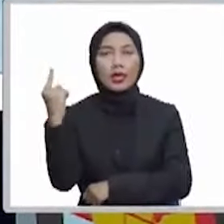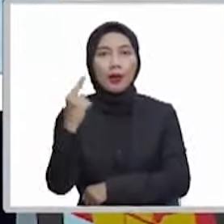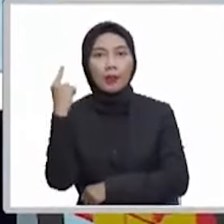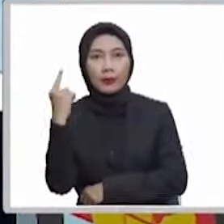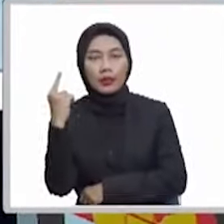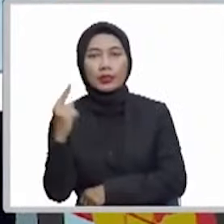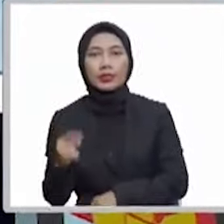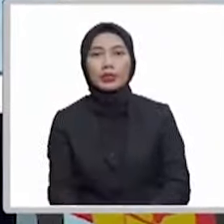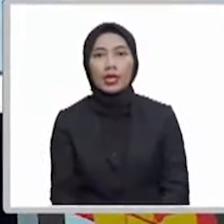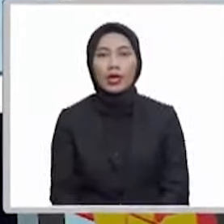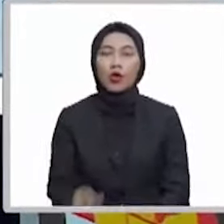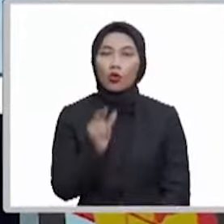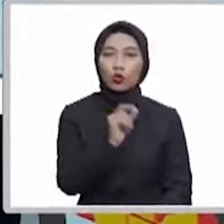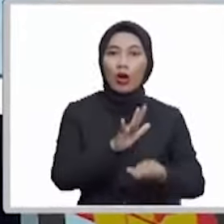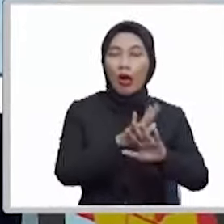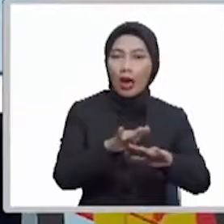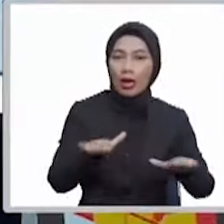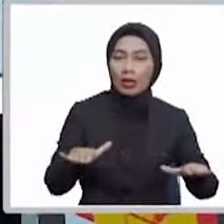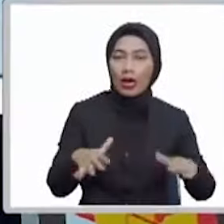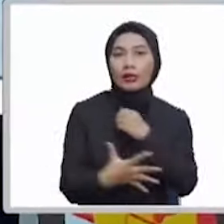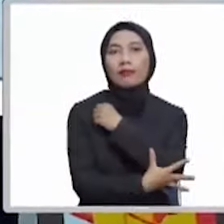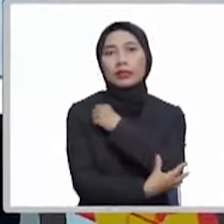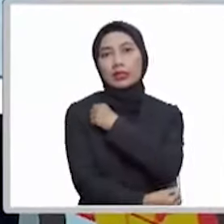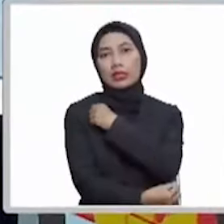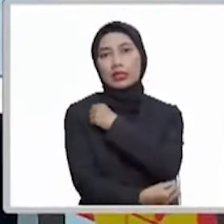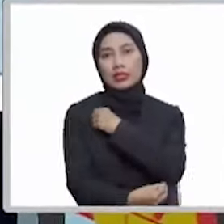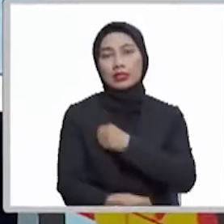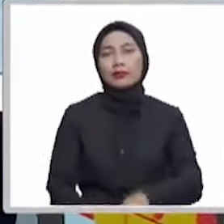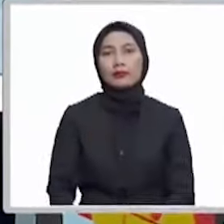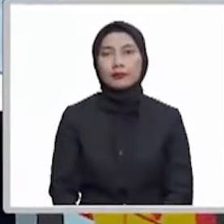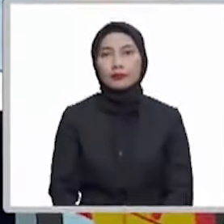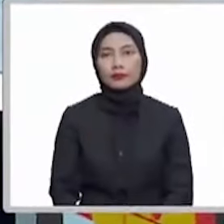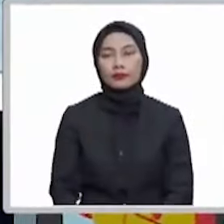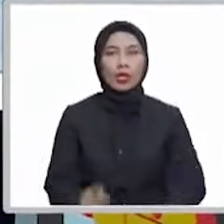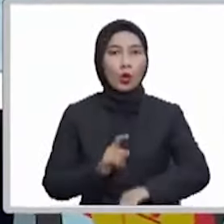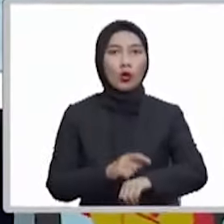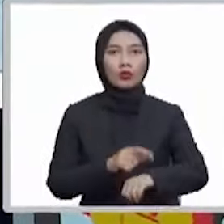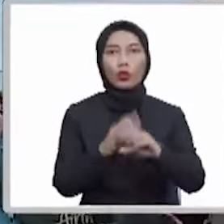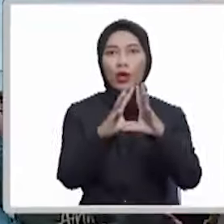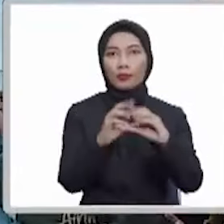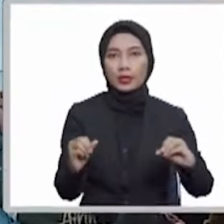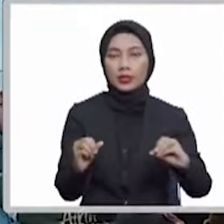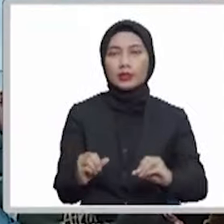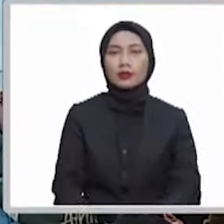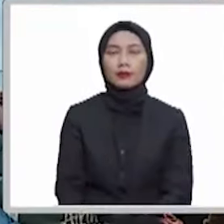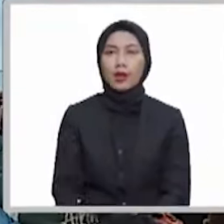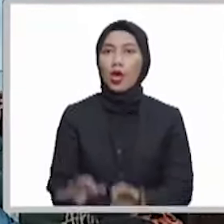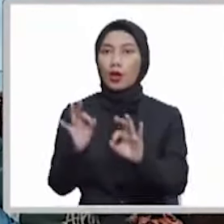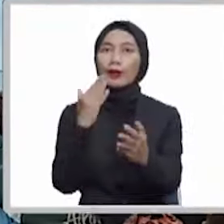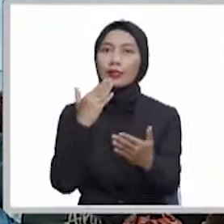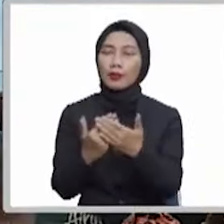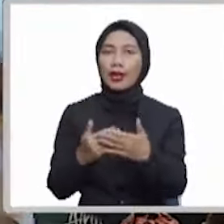ayah angkat dari anak-anak yang tidak mampu. Wassalamualaikum warahmatullahi wabarakatuh. Waktunya habis, Bapak. Terima kasih, kita berikan